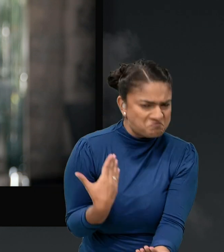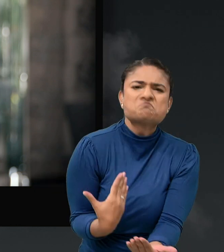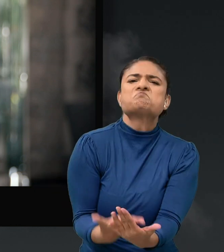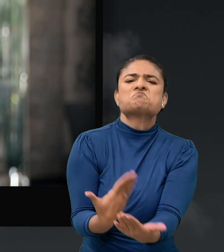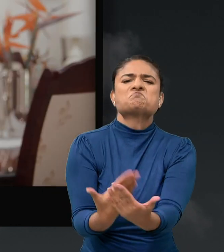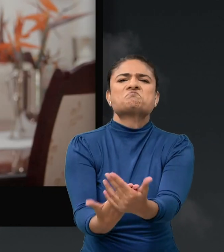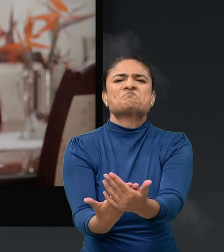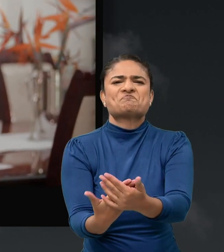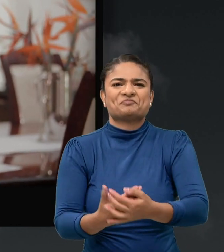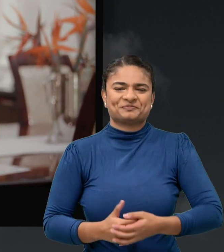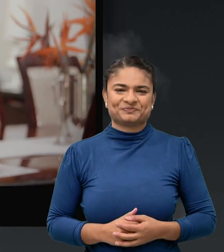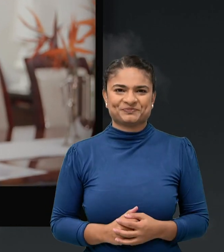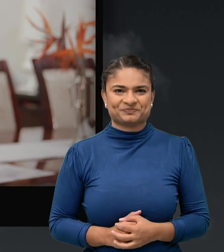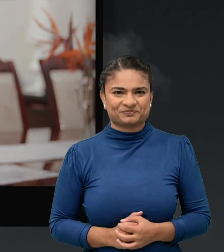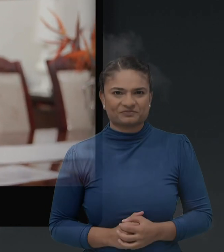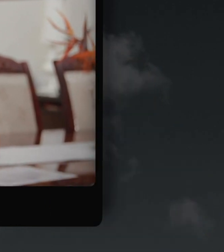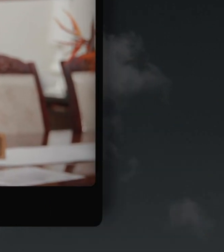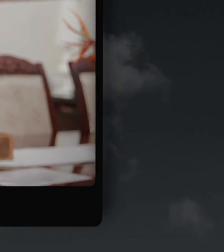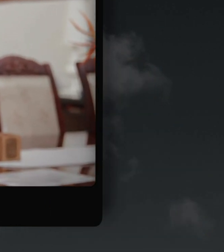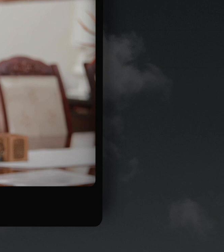is impossible.